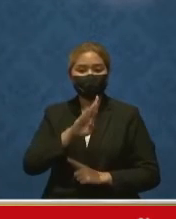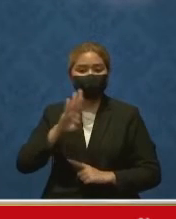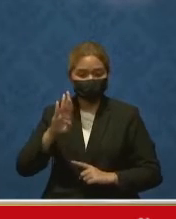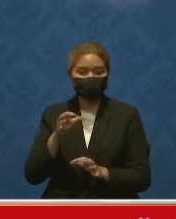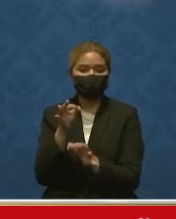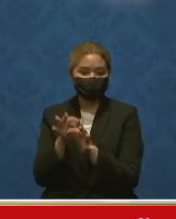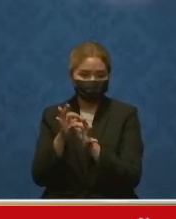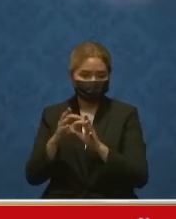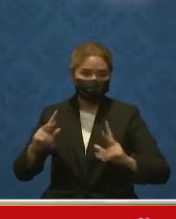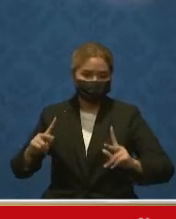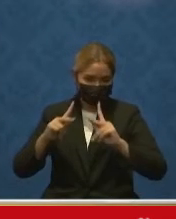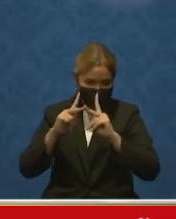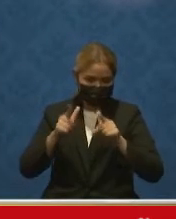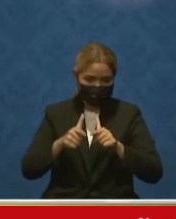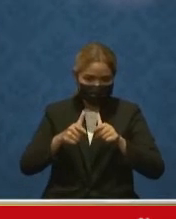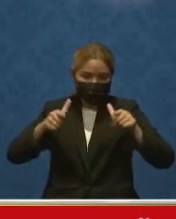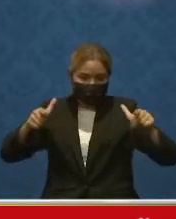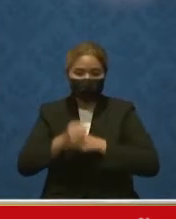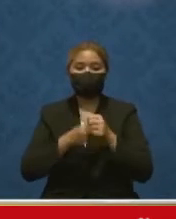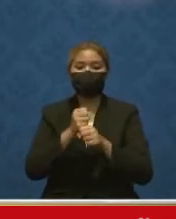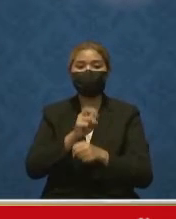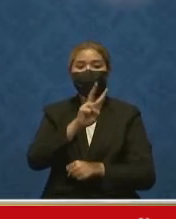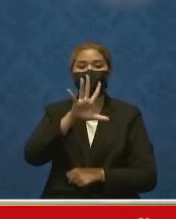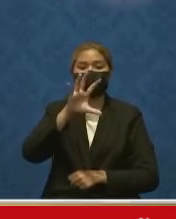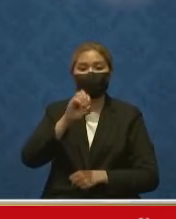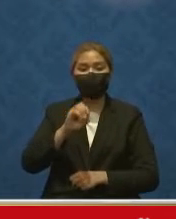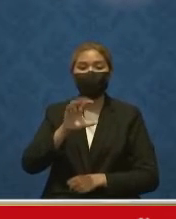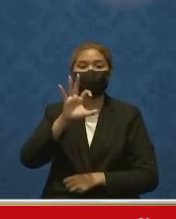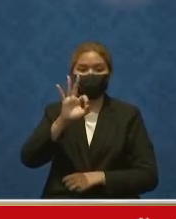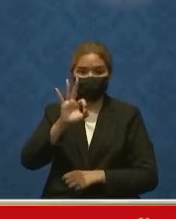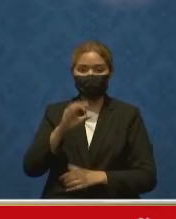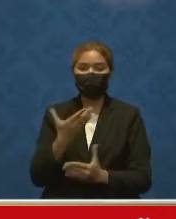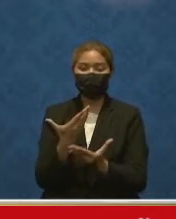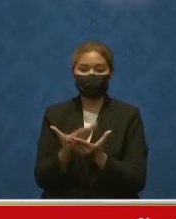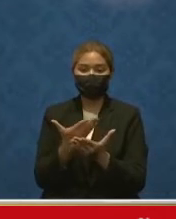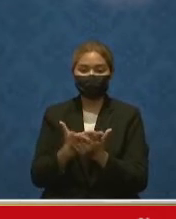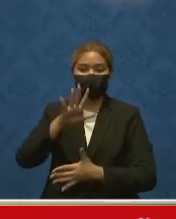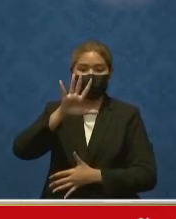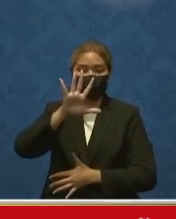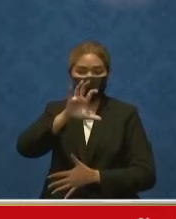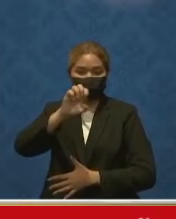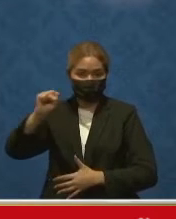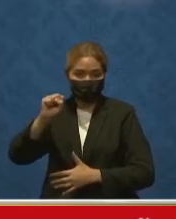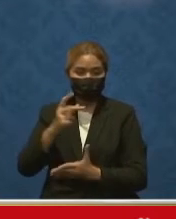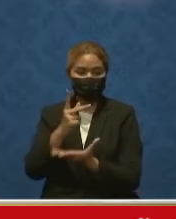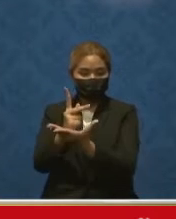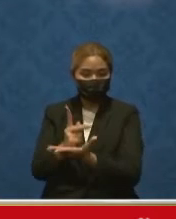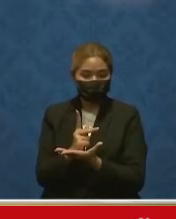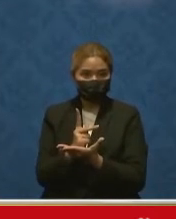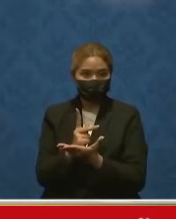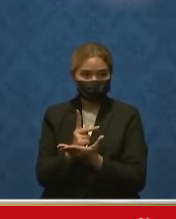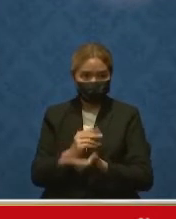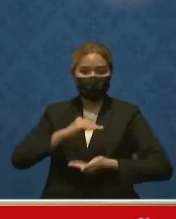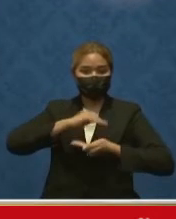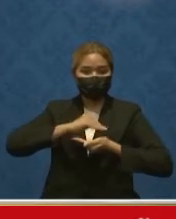59กอบตรงเล่น 50,000กู้ธกส it 90,000บาทกรอบวงเงินยังไม่เต็มธกสจัง